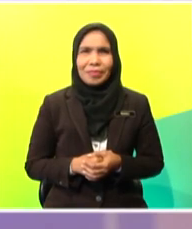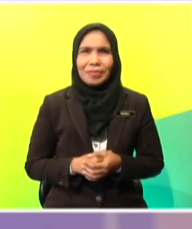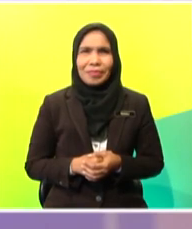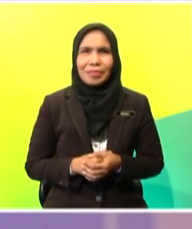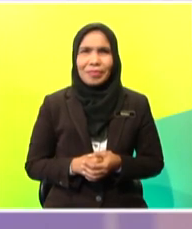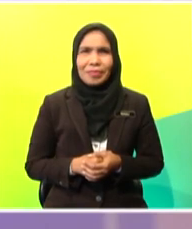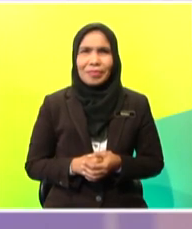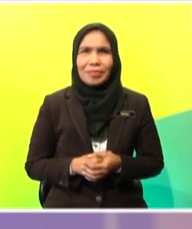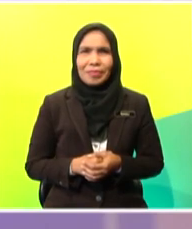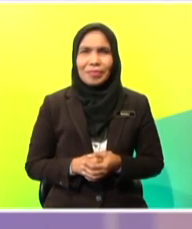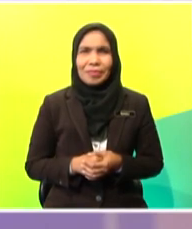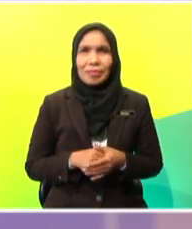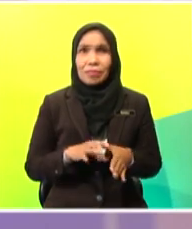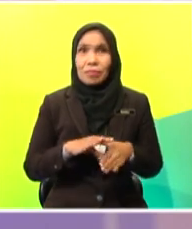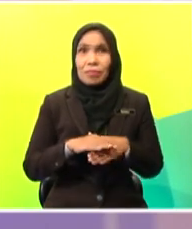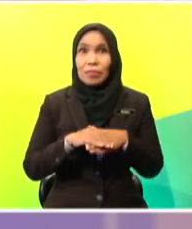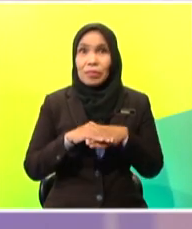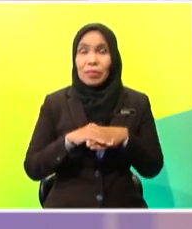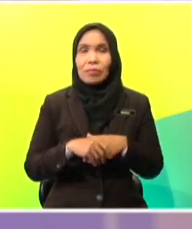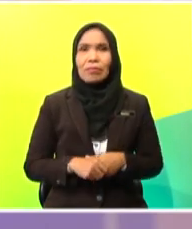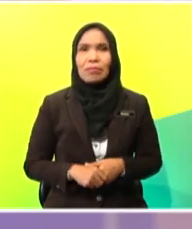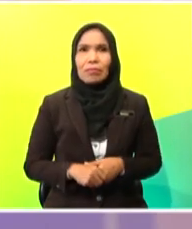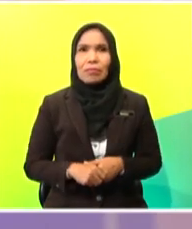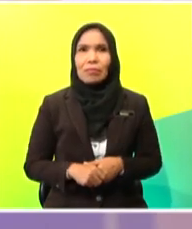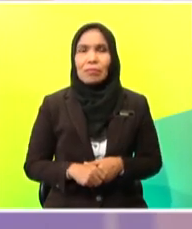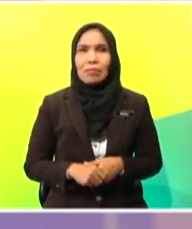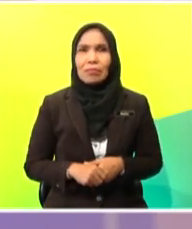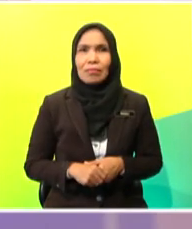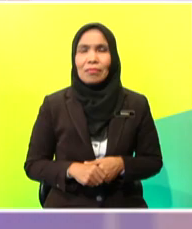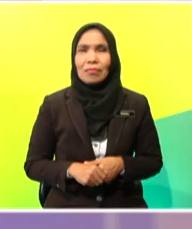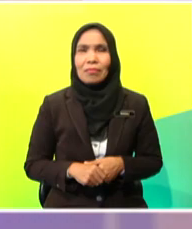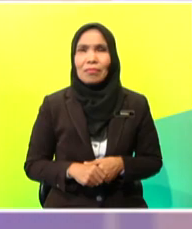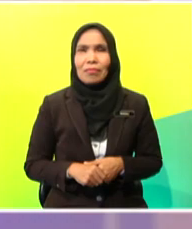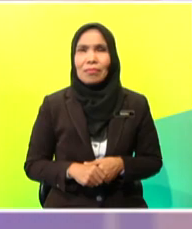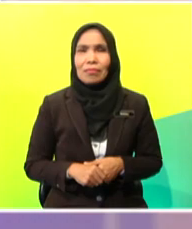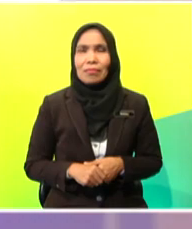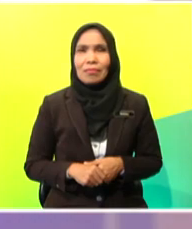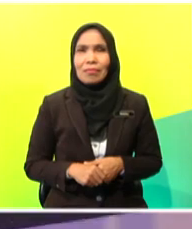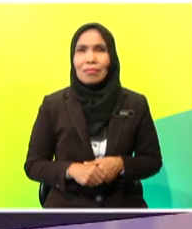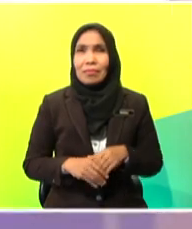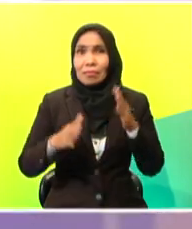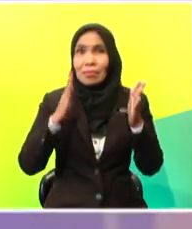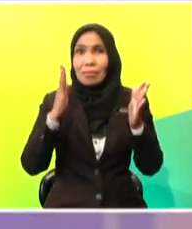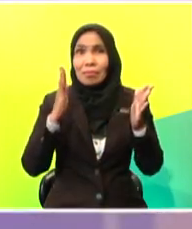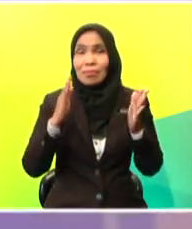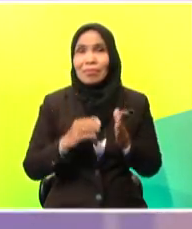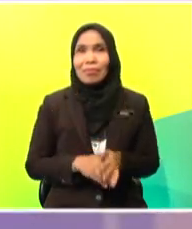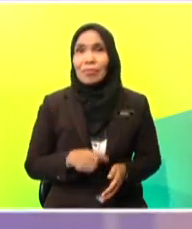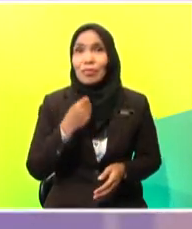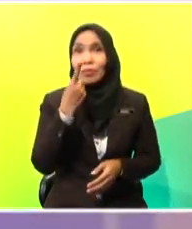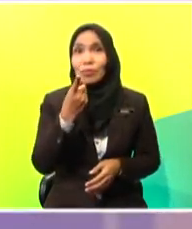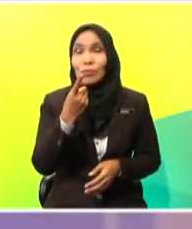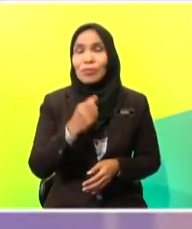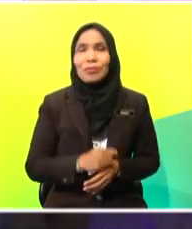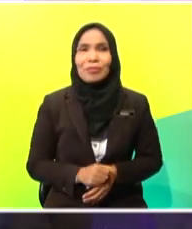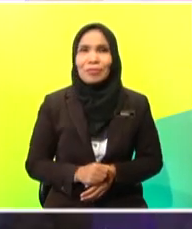jacket Dinosaur Kalau bahasa Melayu nugget Sutra get one beautiful yang